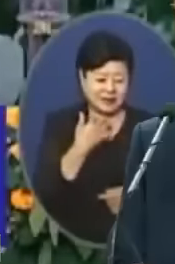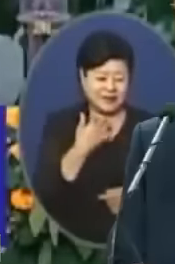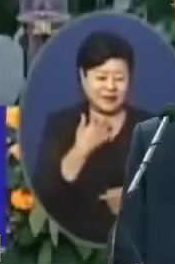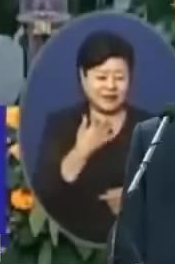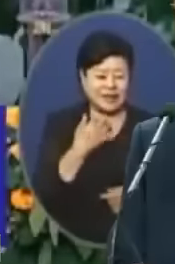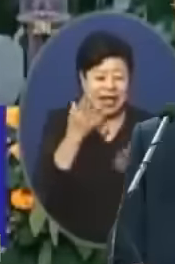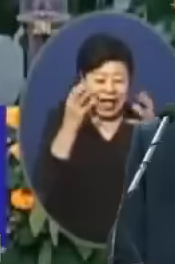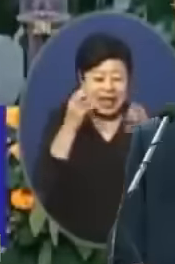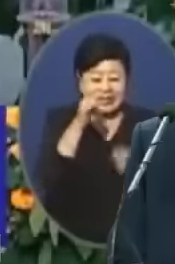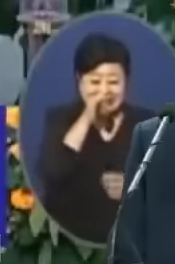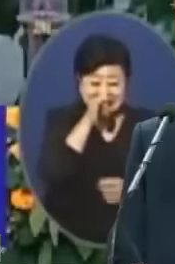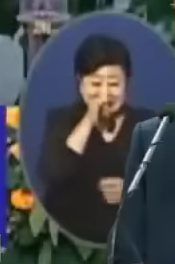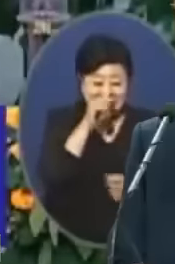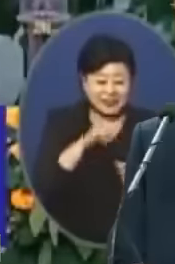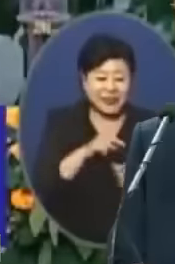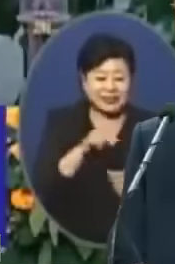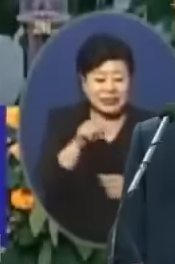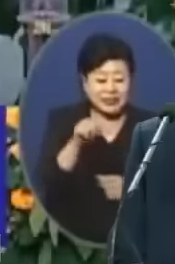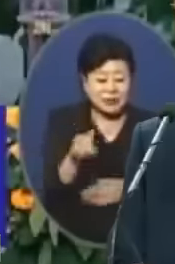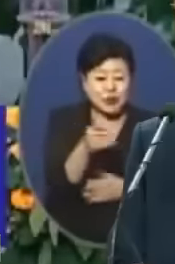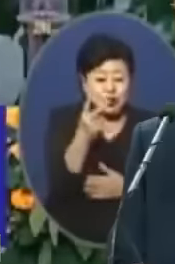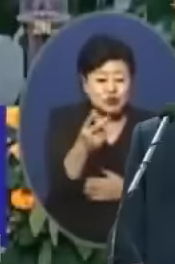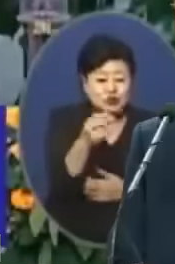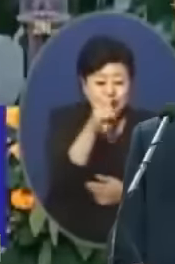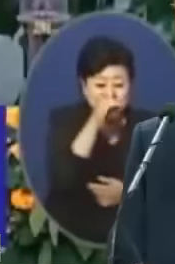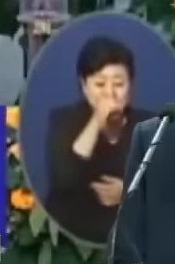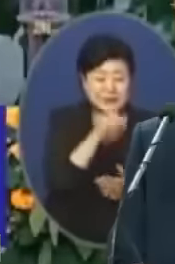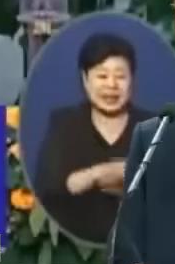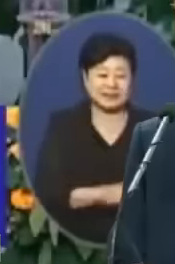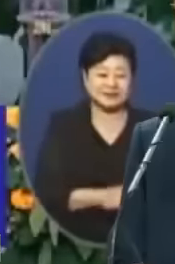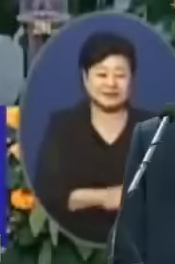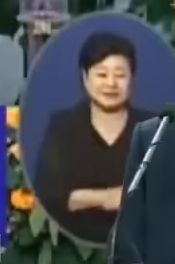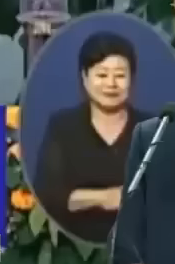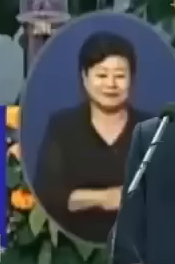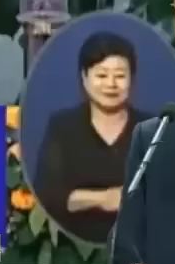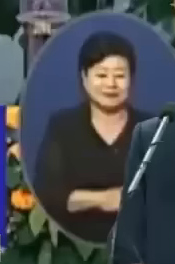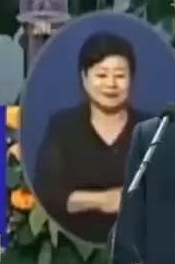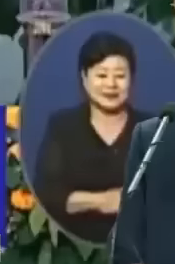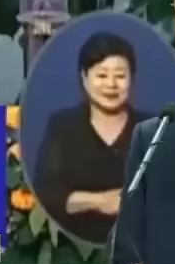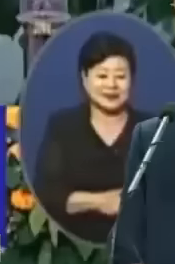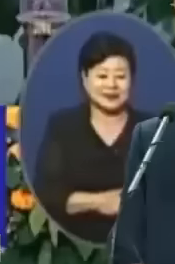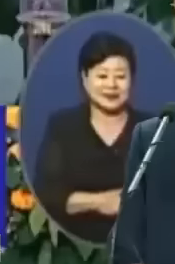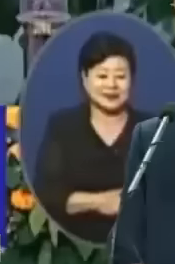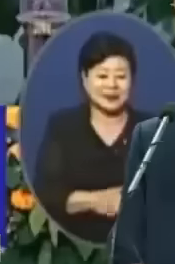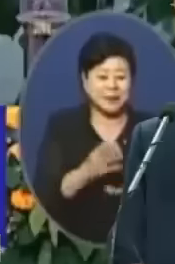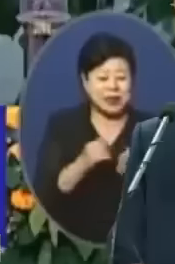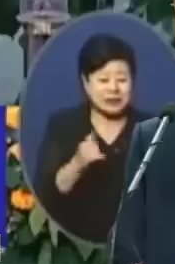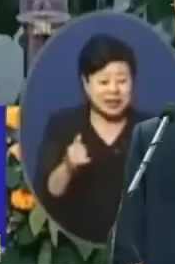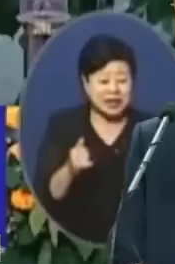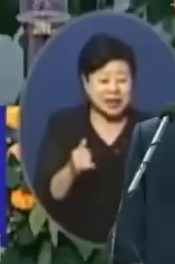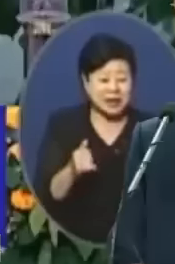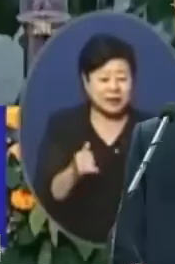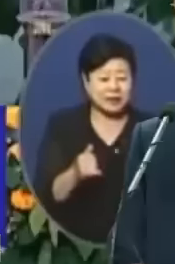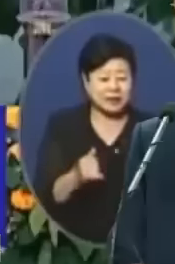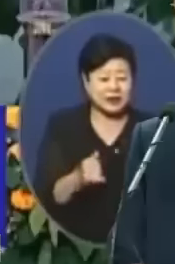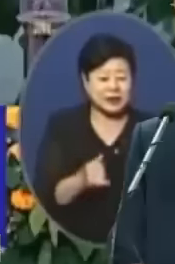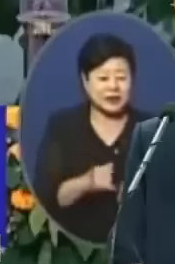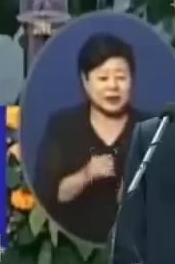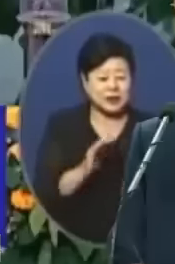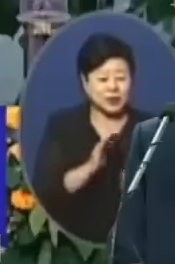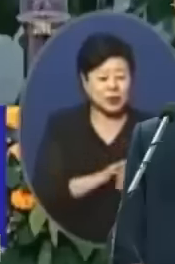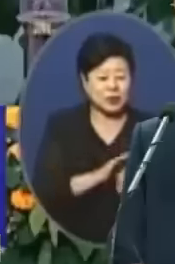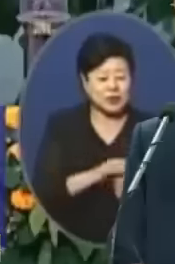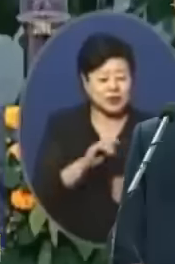여기 한 아이가 있어 보리떡 다섯 개와 물고기 두 마리를 가지고 있나이다. 그러나 그것이 이 많은 사람에게 얼마나